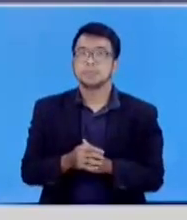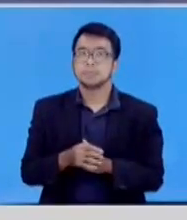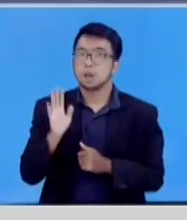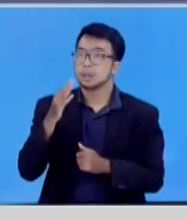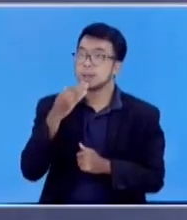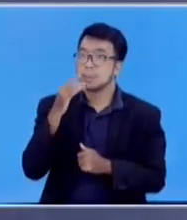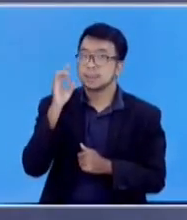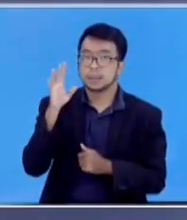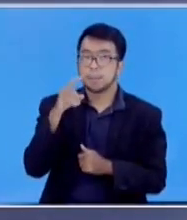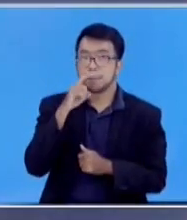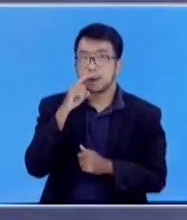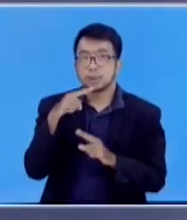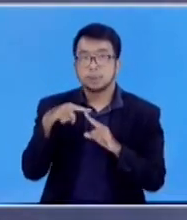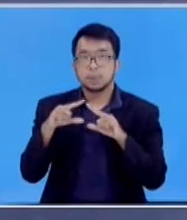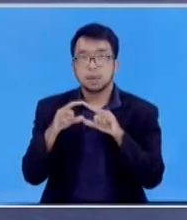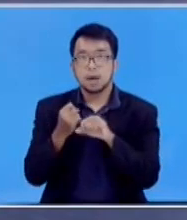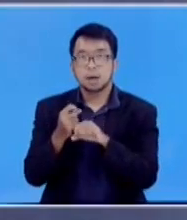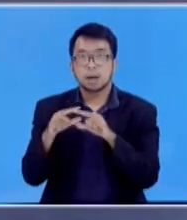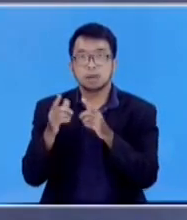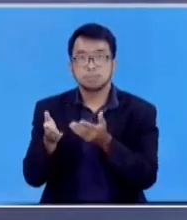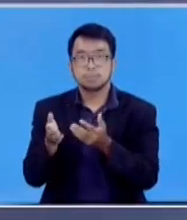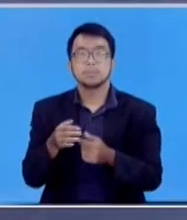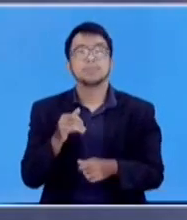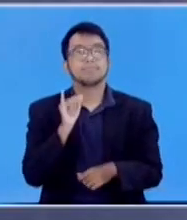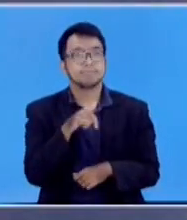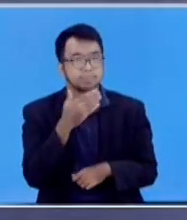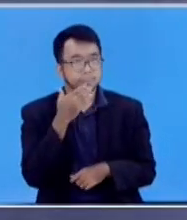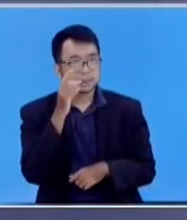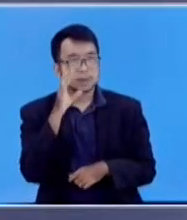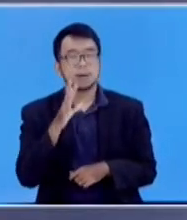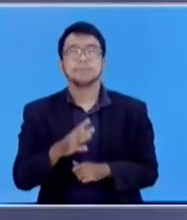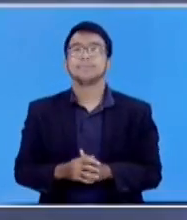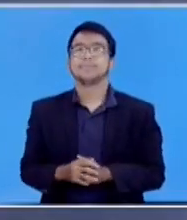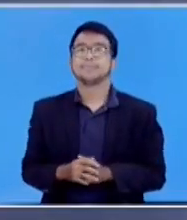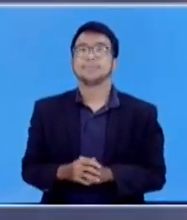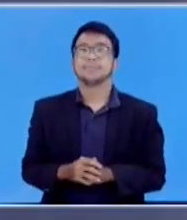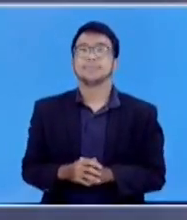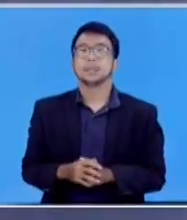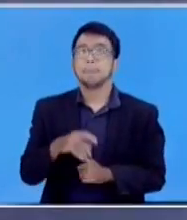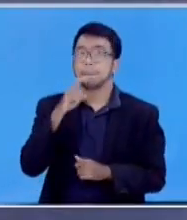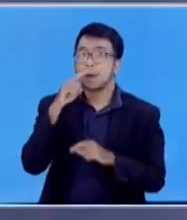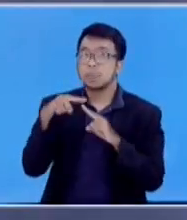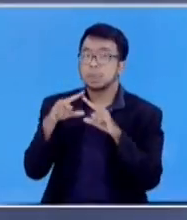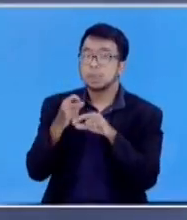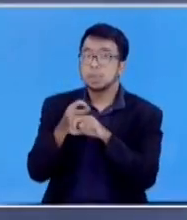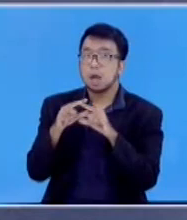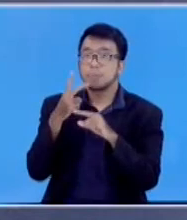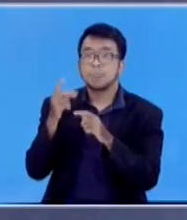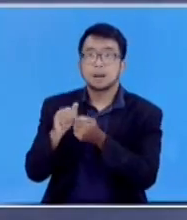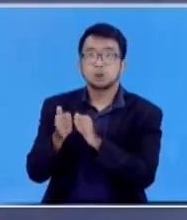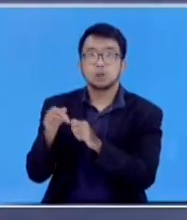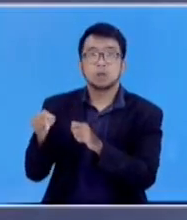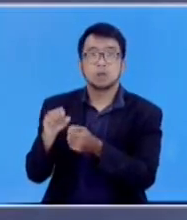Pak Taga. Selamat siang, Pak Taga. Selamat siang, Mas Pram. Ya, Pak Taga, dengan adanya temuan kasus COVID-19 di sekolah ini,